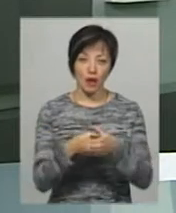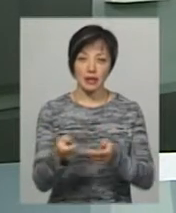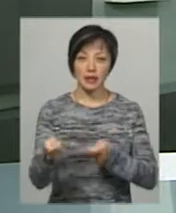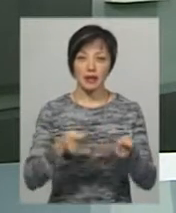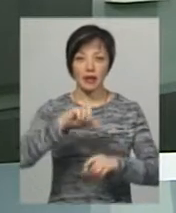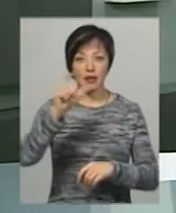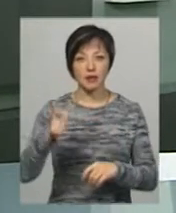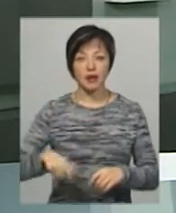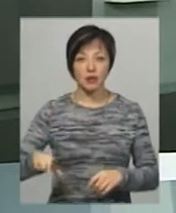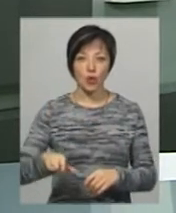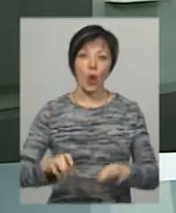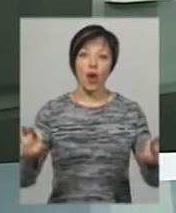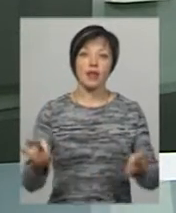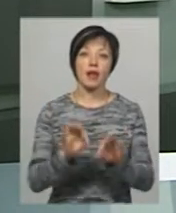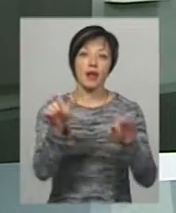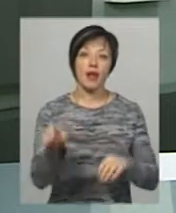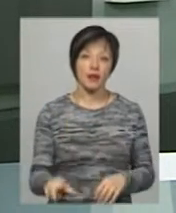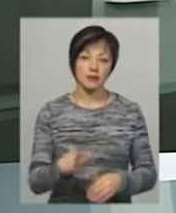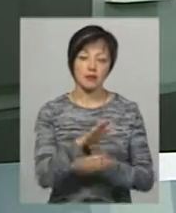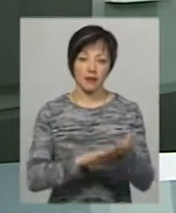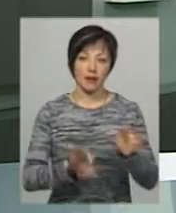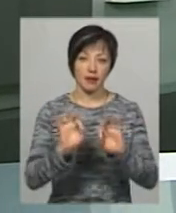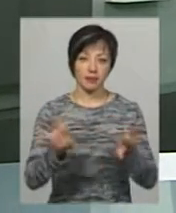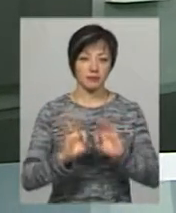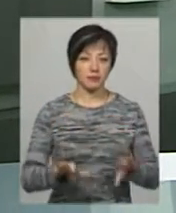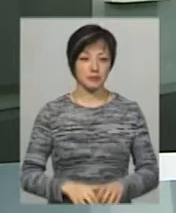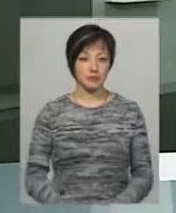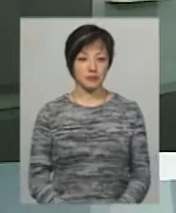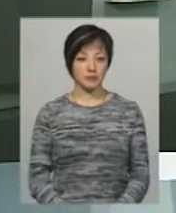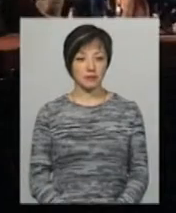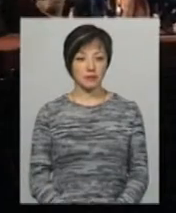керівництвом італійського диригента, бачила моя колега Леся Боровець.